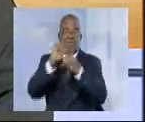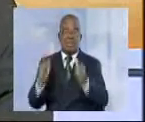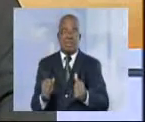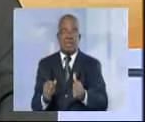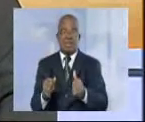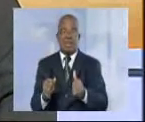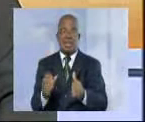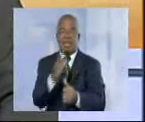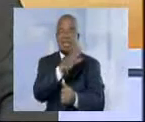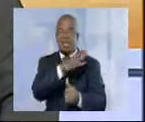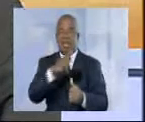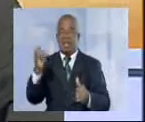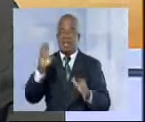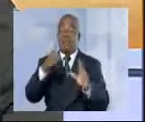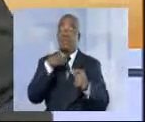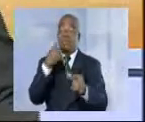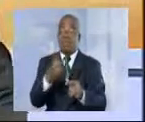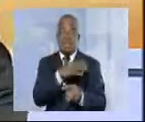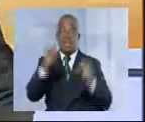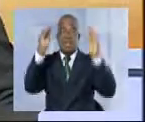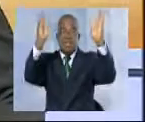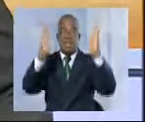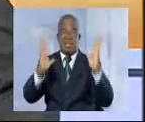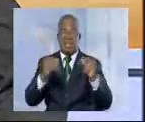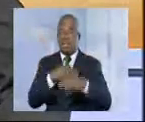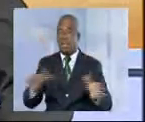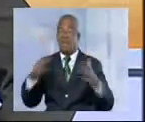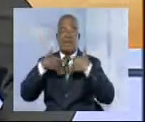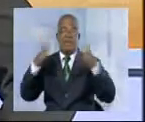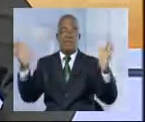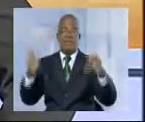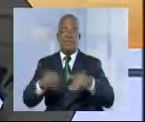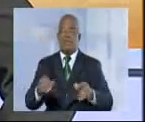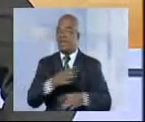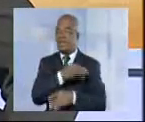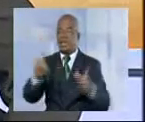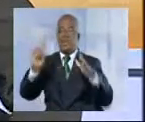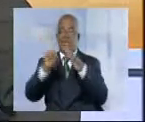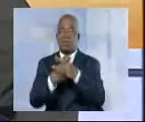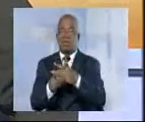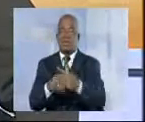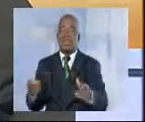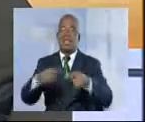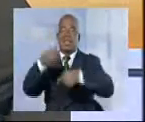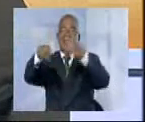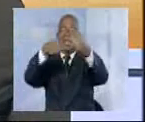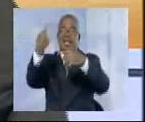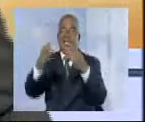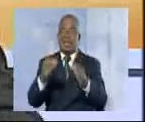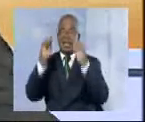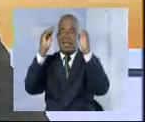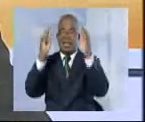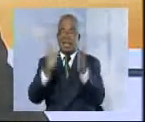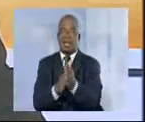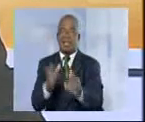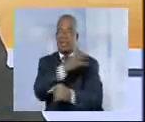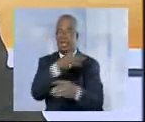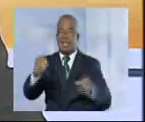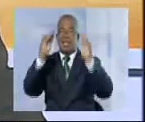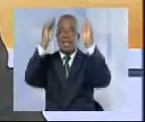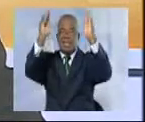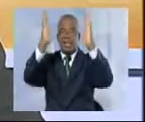20h. Sachez également que les enseignants ont levé leur mot d'ordre de grève. Les cours ont repris. Les enseignants sont à leur